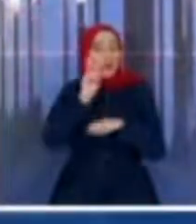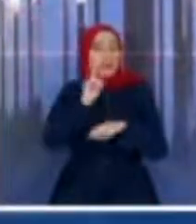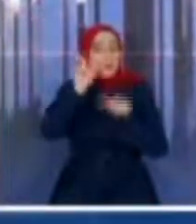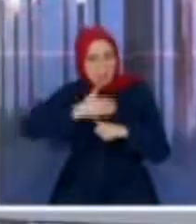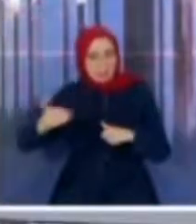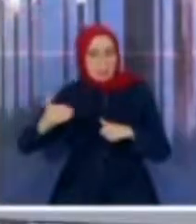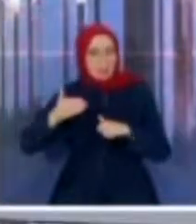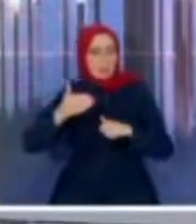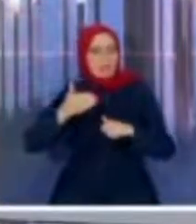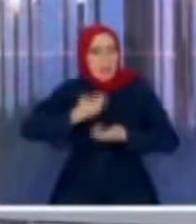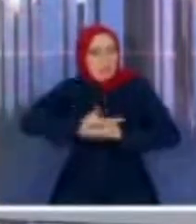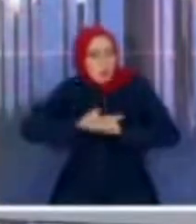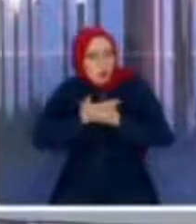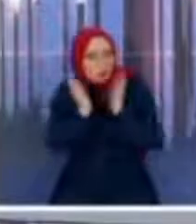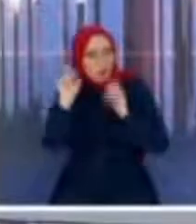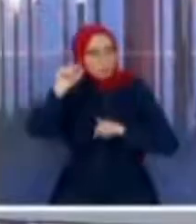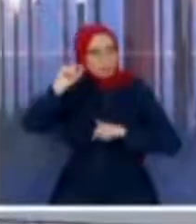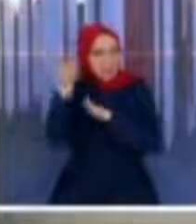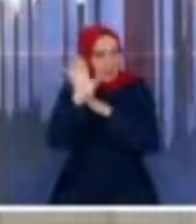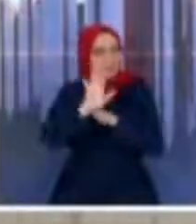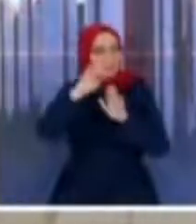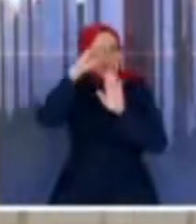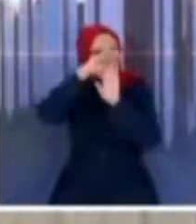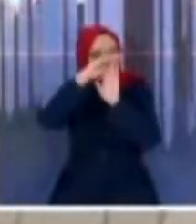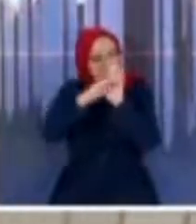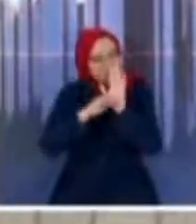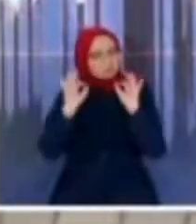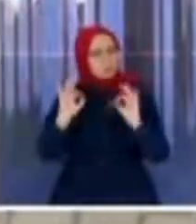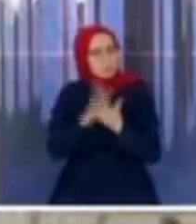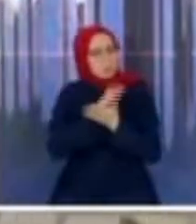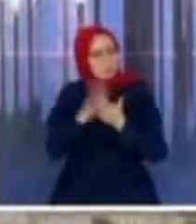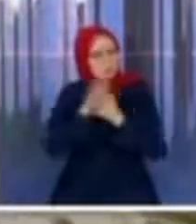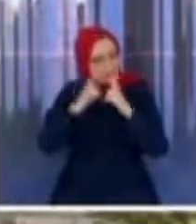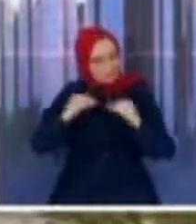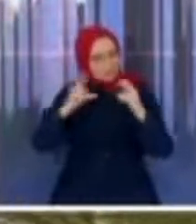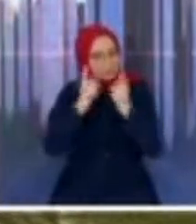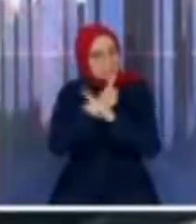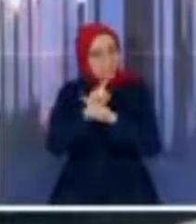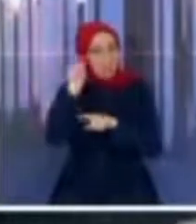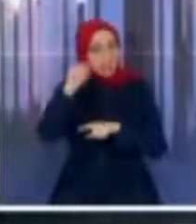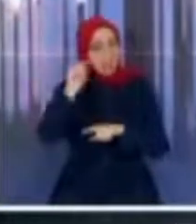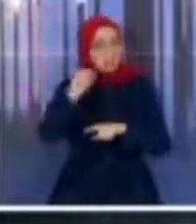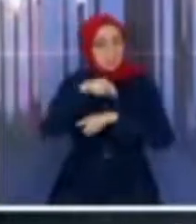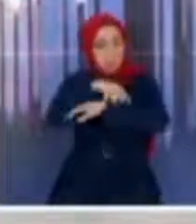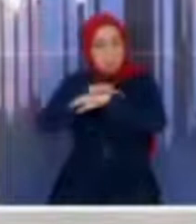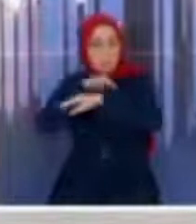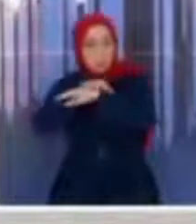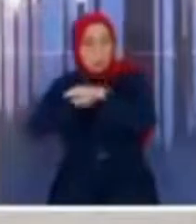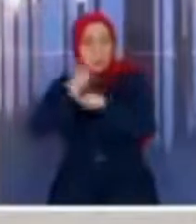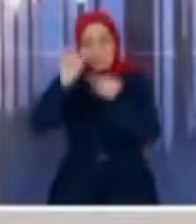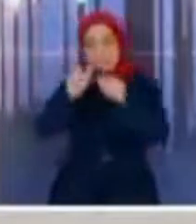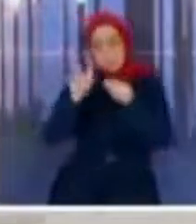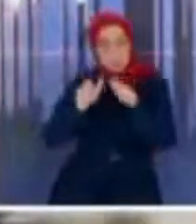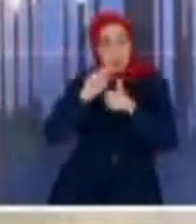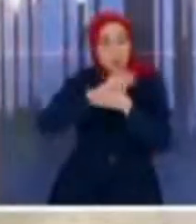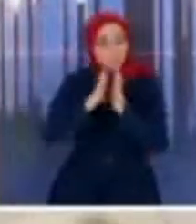اطلبت ثقة في النفس وإقناع في تقديم المشروع. على الصعيد الجهوي، اختارت جمعية شباب تونس